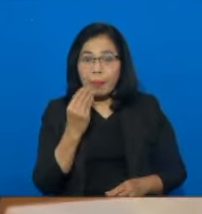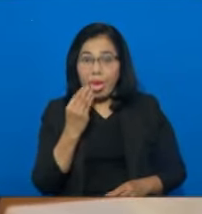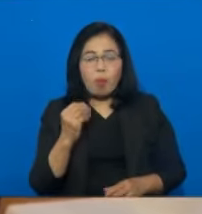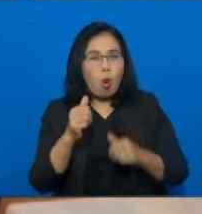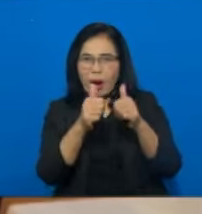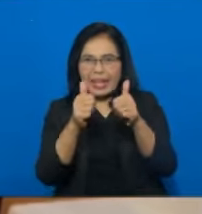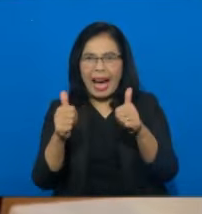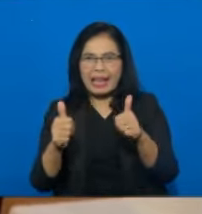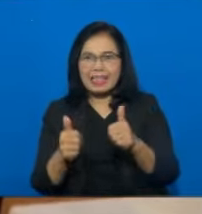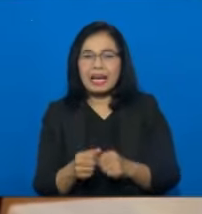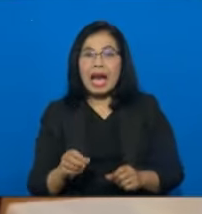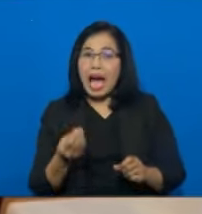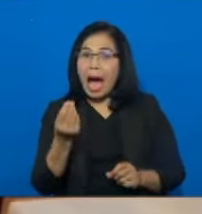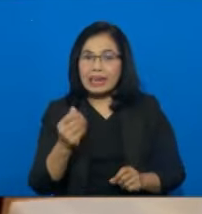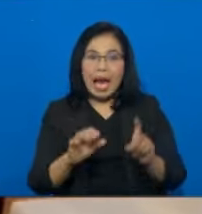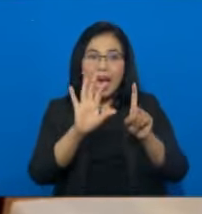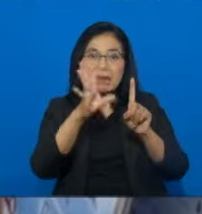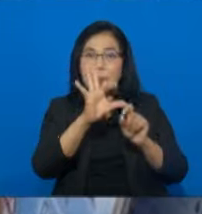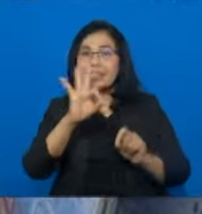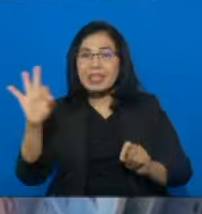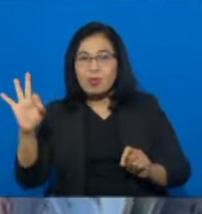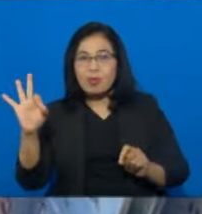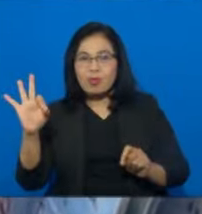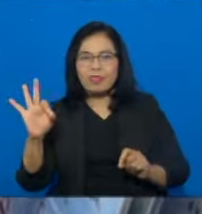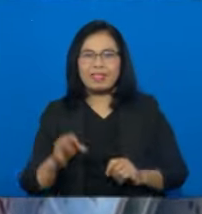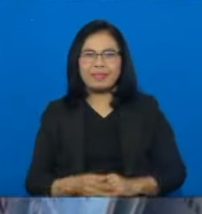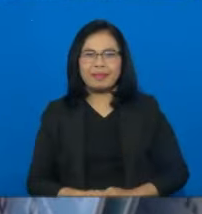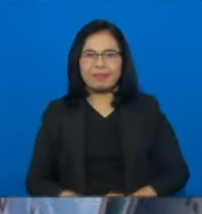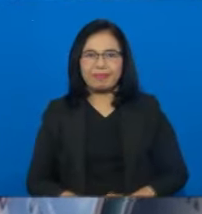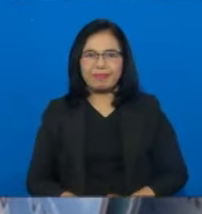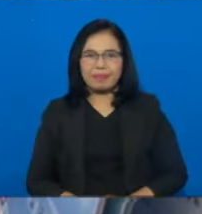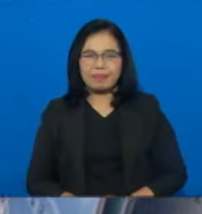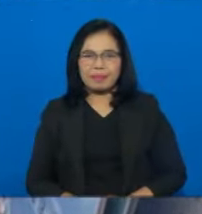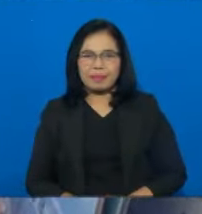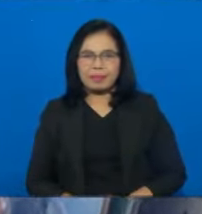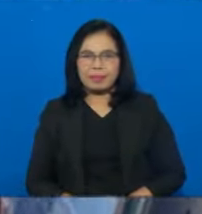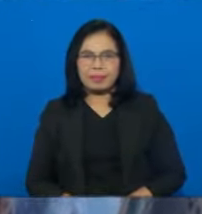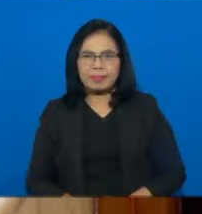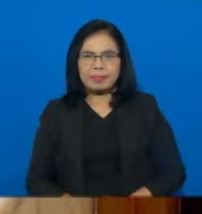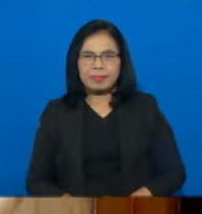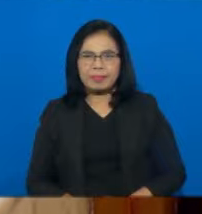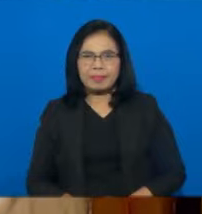dibanderol mulai dari Rp15.000. Tim Liputan CNN Indonesia.